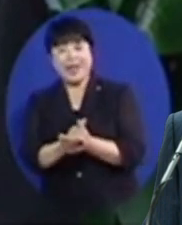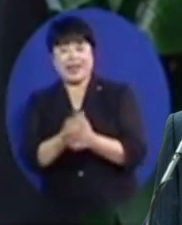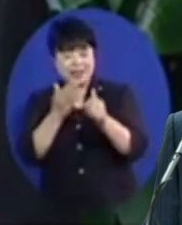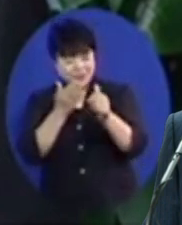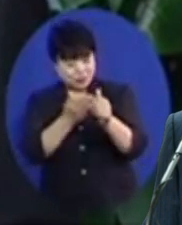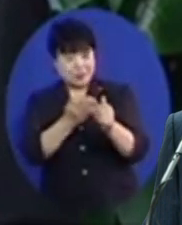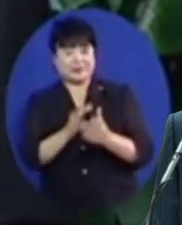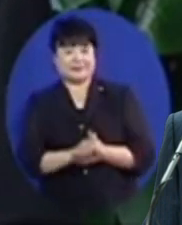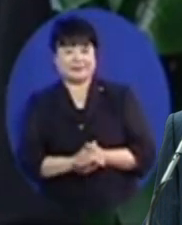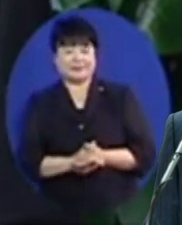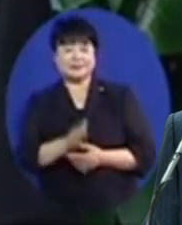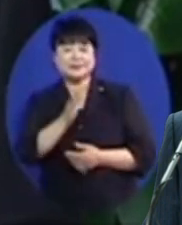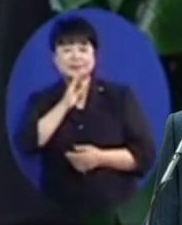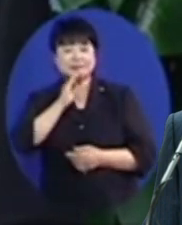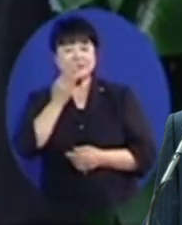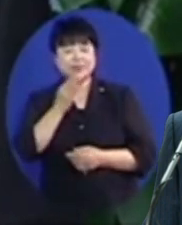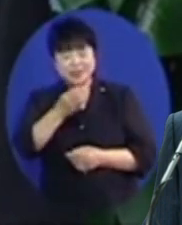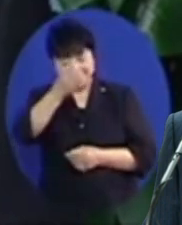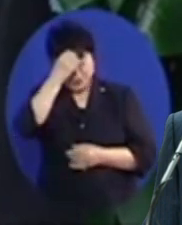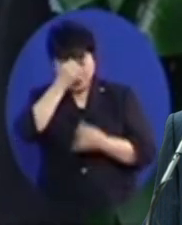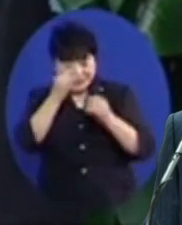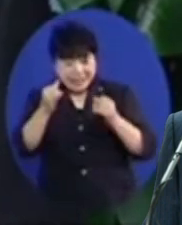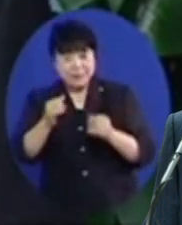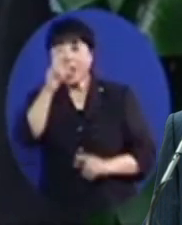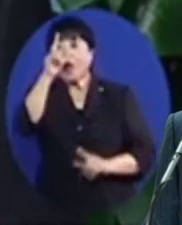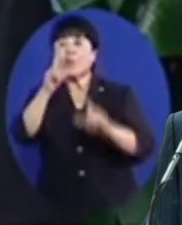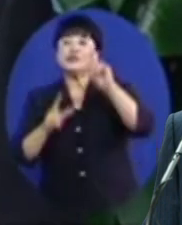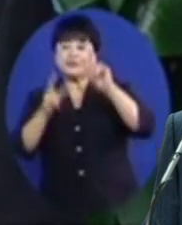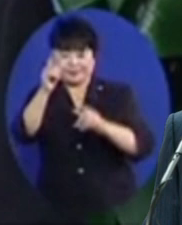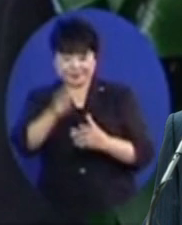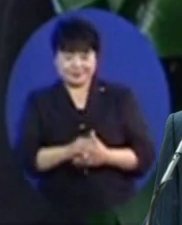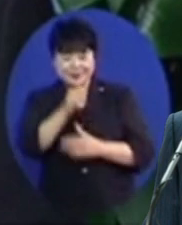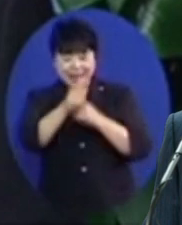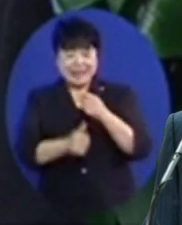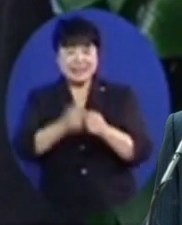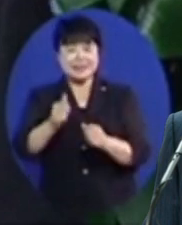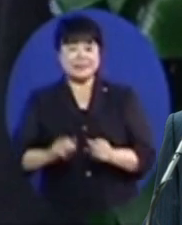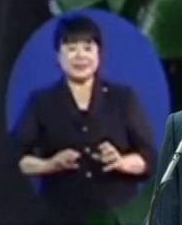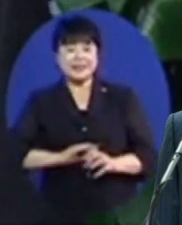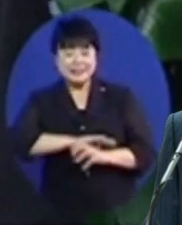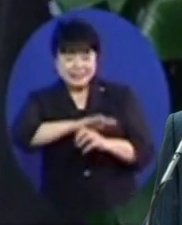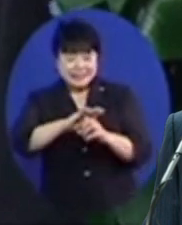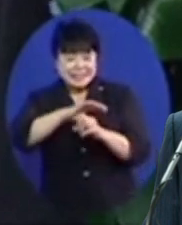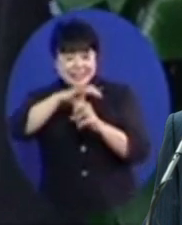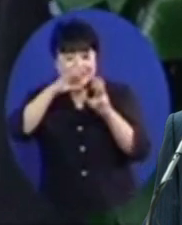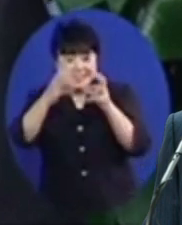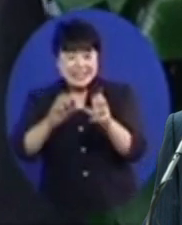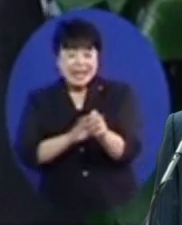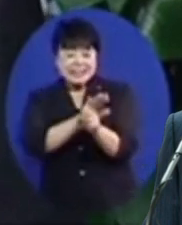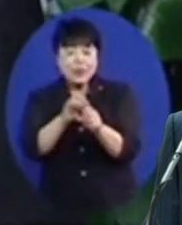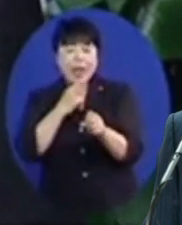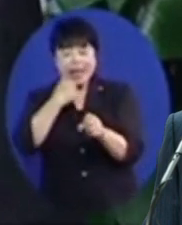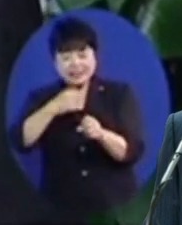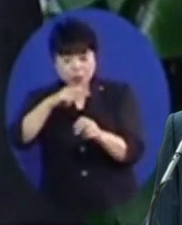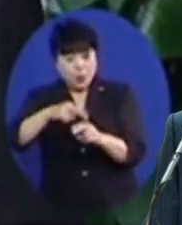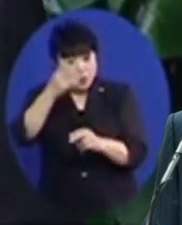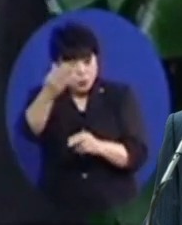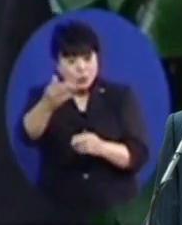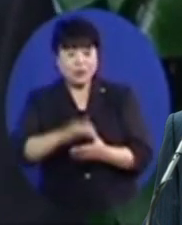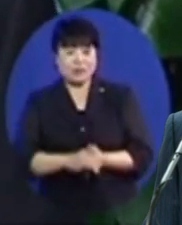가져오면 이것이 참 크리스찬의 생활인 것입니다. 하나님은 세상을 이처럼 사랑하사 독생자를